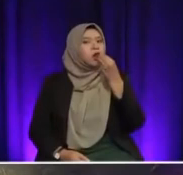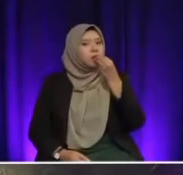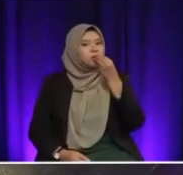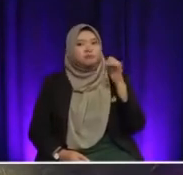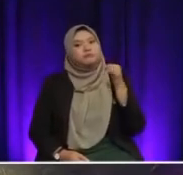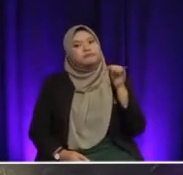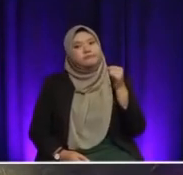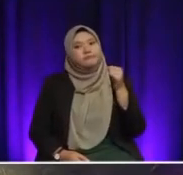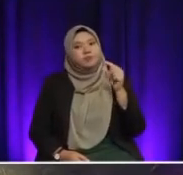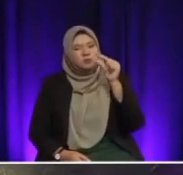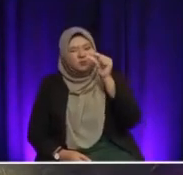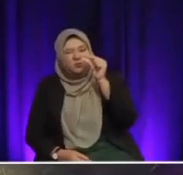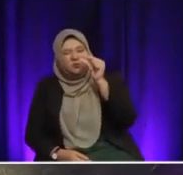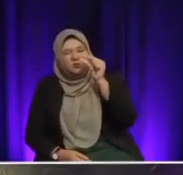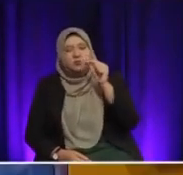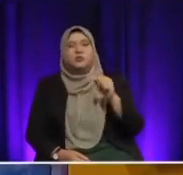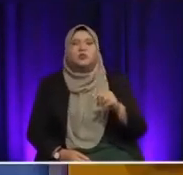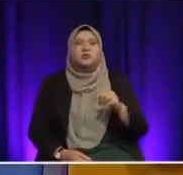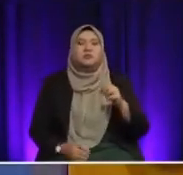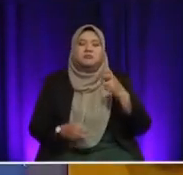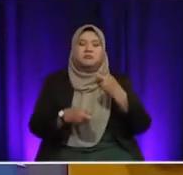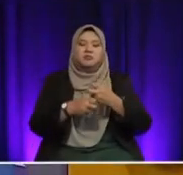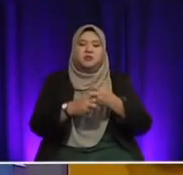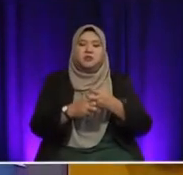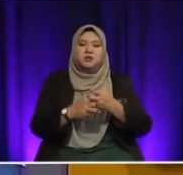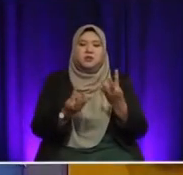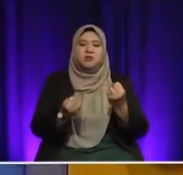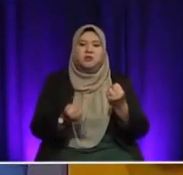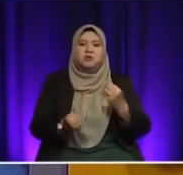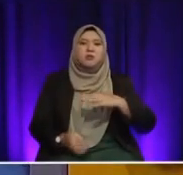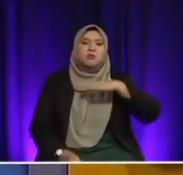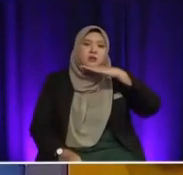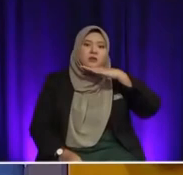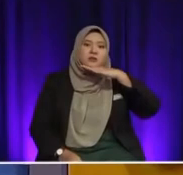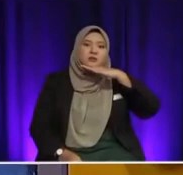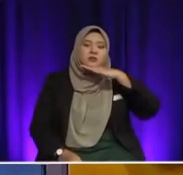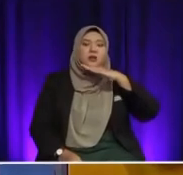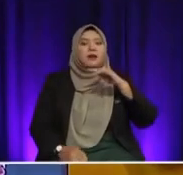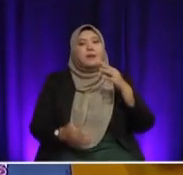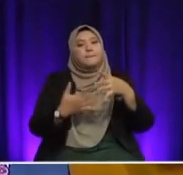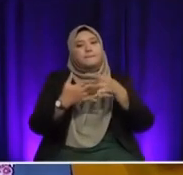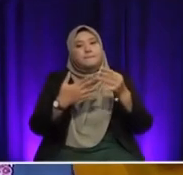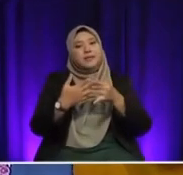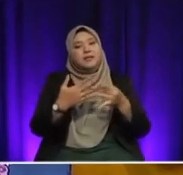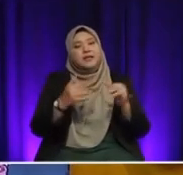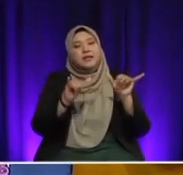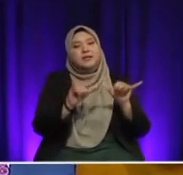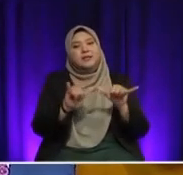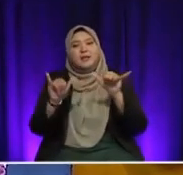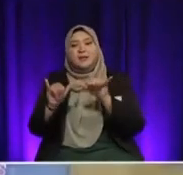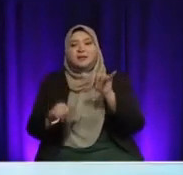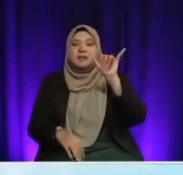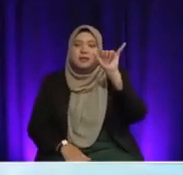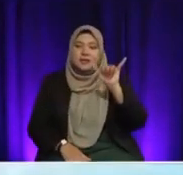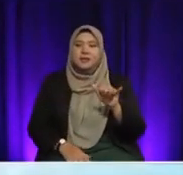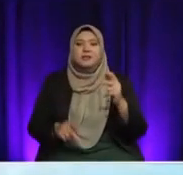makan. Betul. Okey. Lepas tu tekstur yang sepatutnya untuk popcorn daging ayam ialah rangup di luar, lembut di dalam. Dan akhir sekali